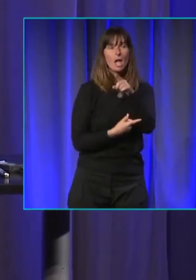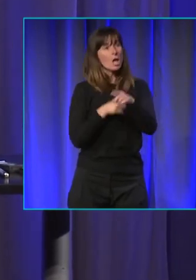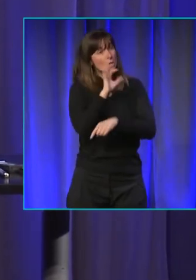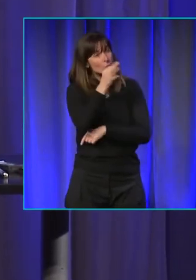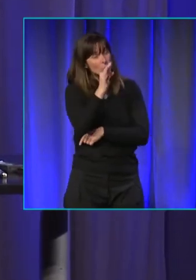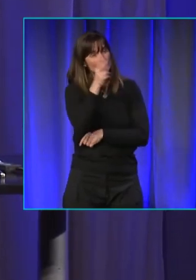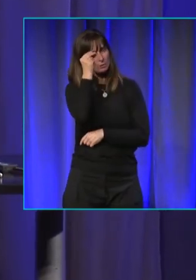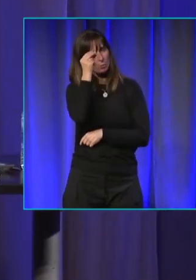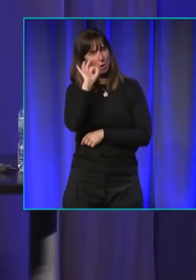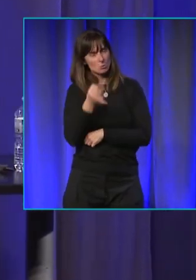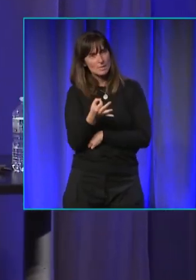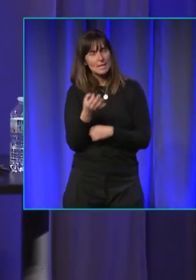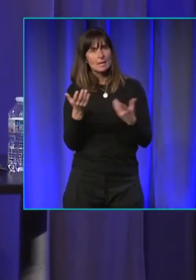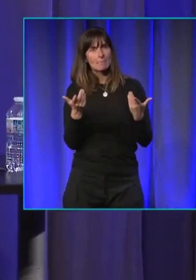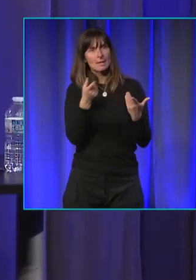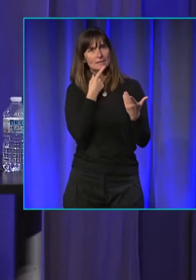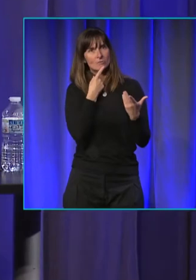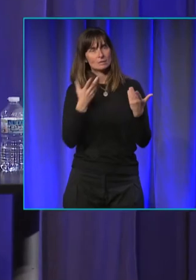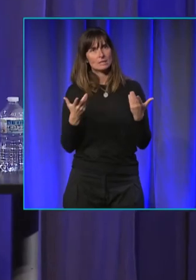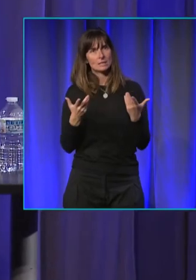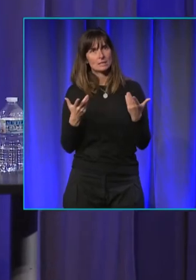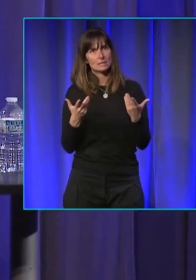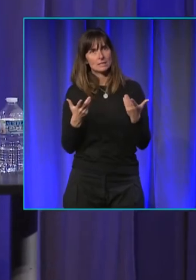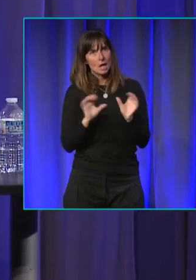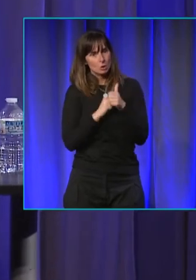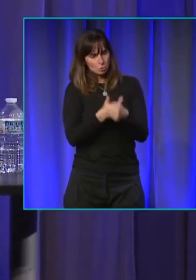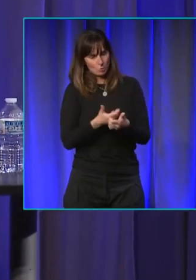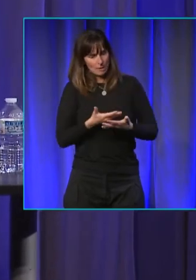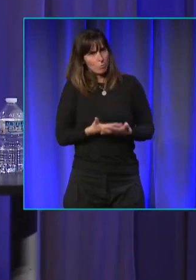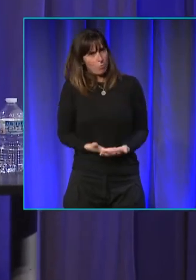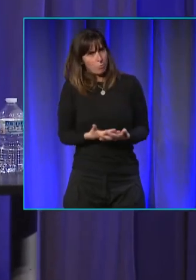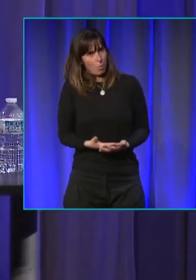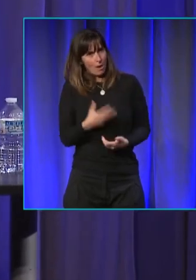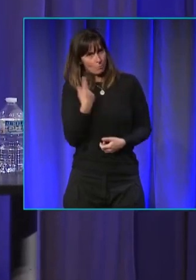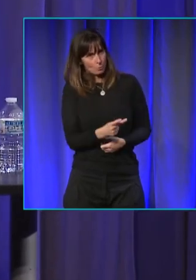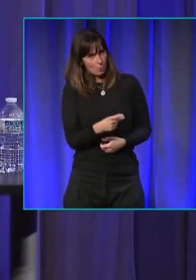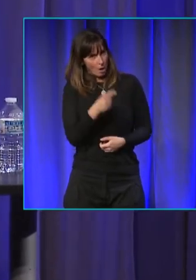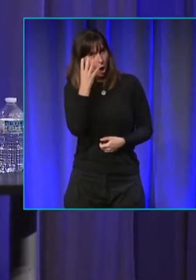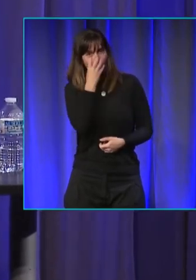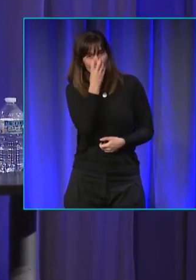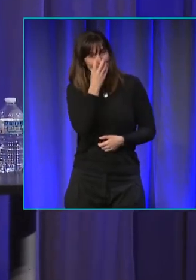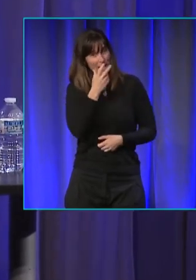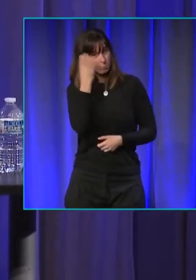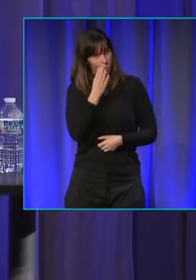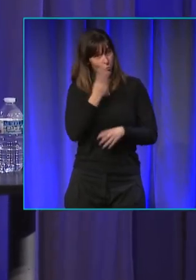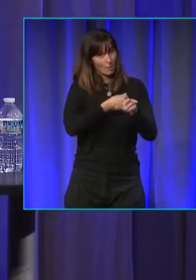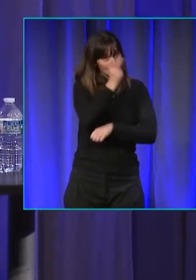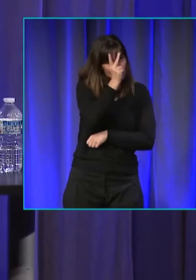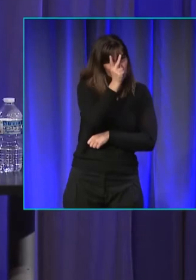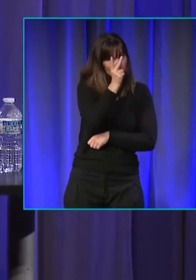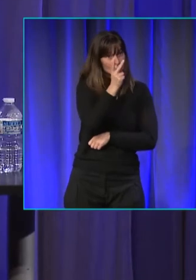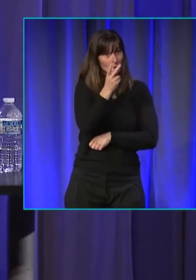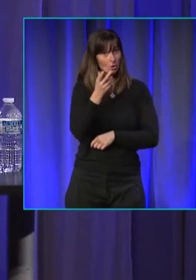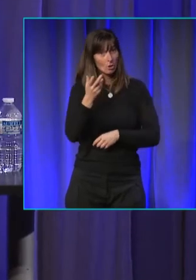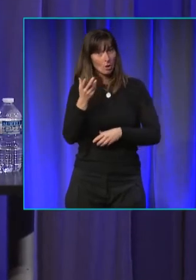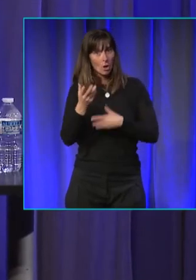relativement, est-ce qu'il a besoin, relativement à son poids, justement, ça, est-ce qu'il a besoin de plus d'oxygène que l'adulte ou je ne sais pas,